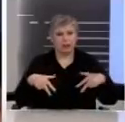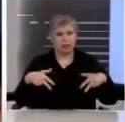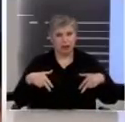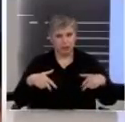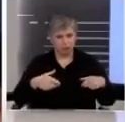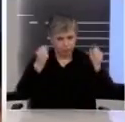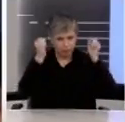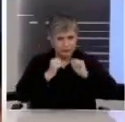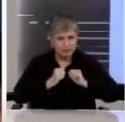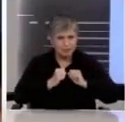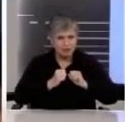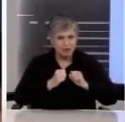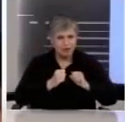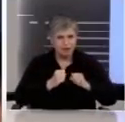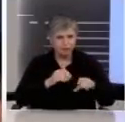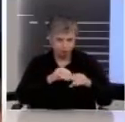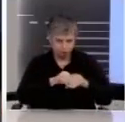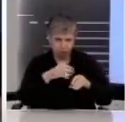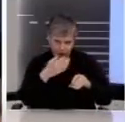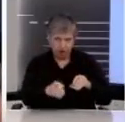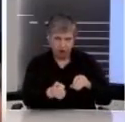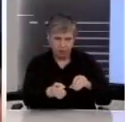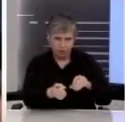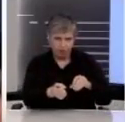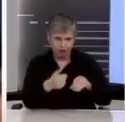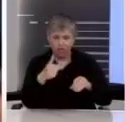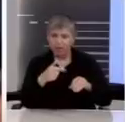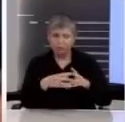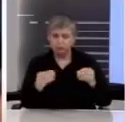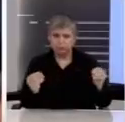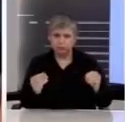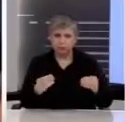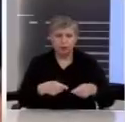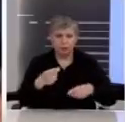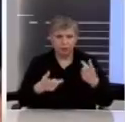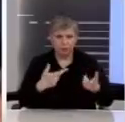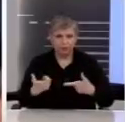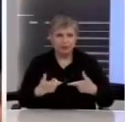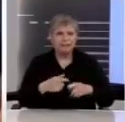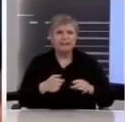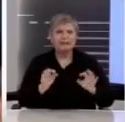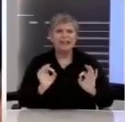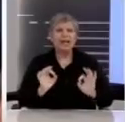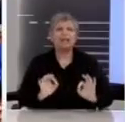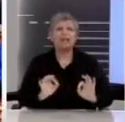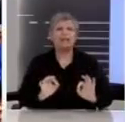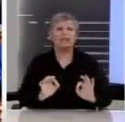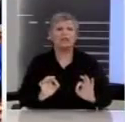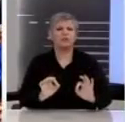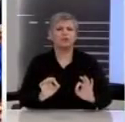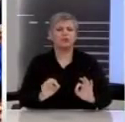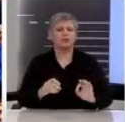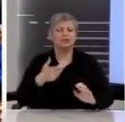ελληνικό δημόσιο. Και όλα αυτά, και όλα αυτά, και όλα αυτά, καθίστε λίγο τώρα, καθίστε λίγο. Και όλα